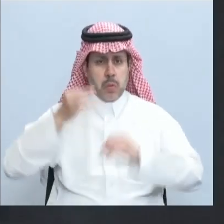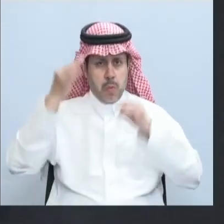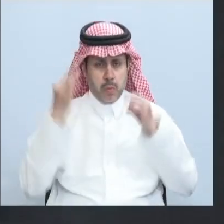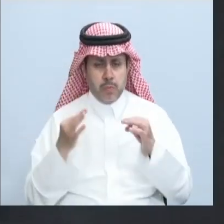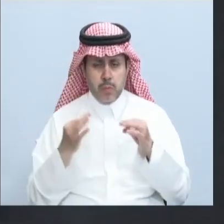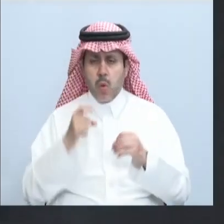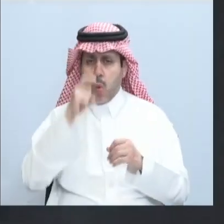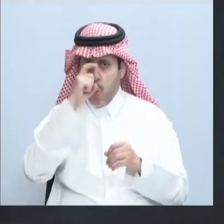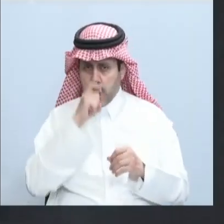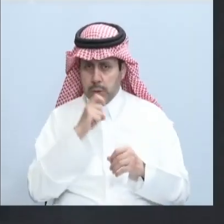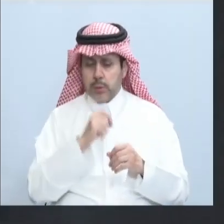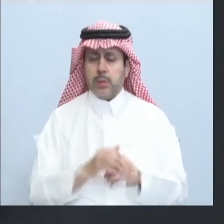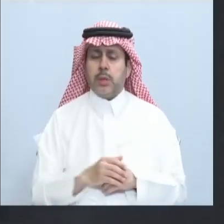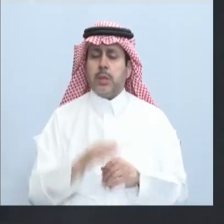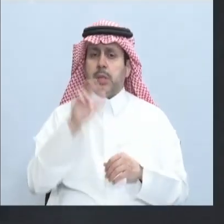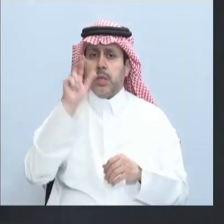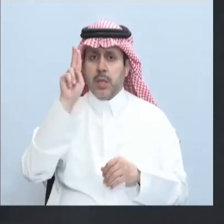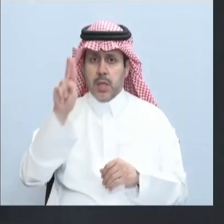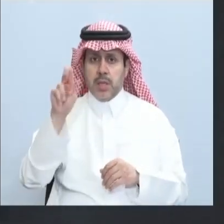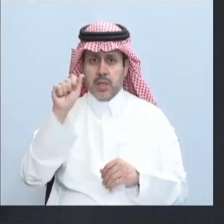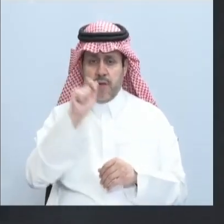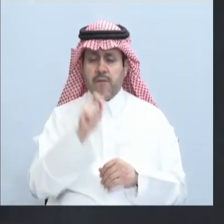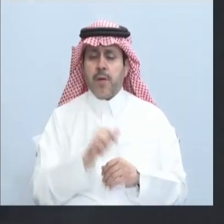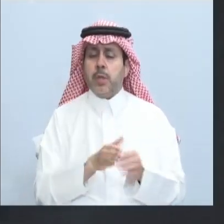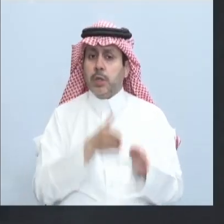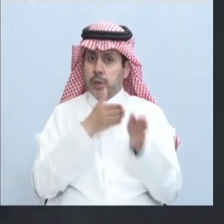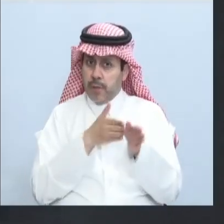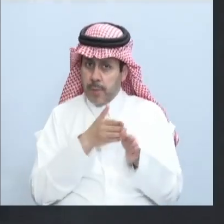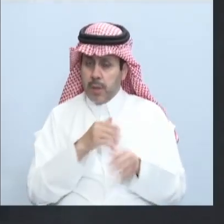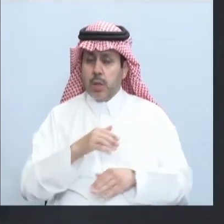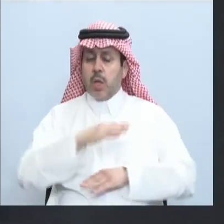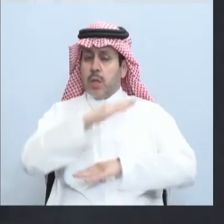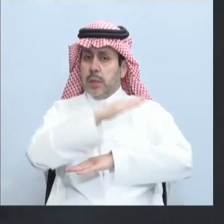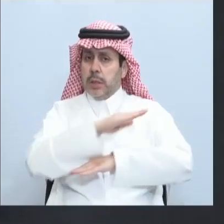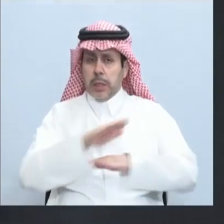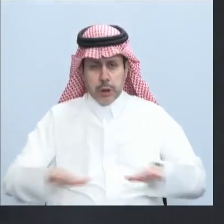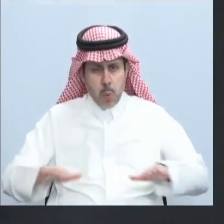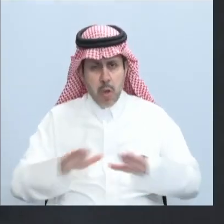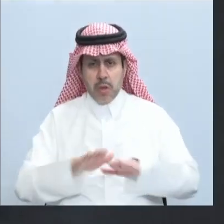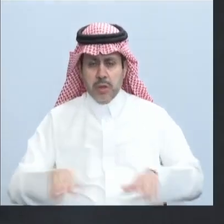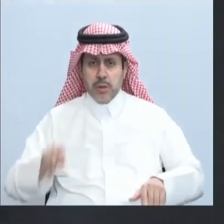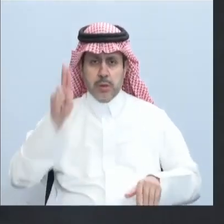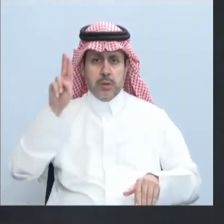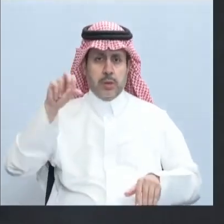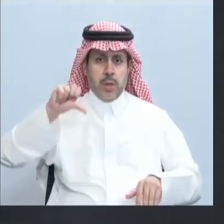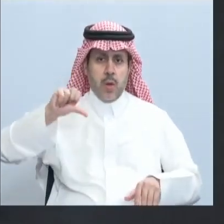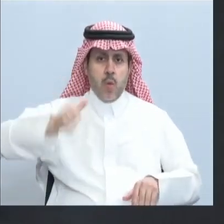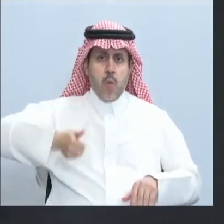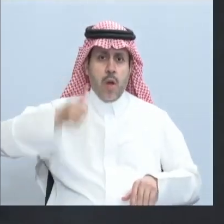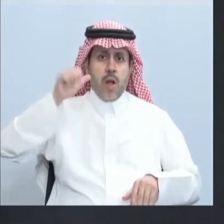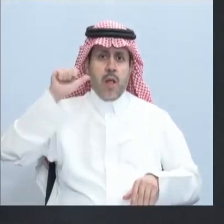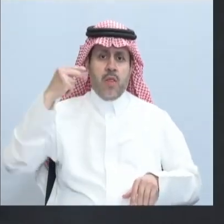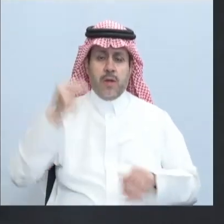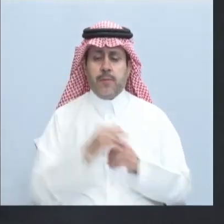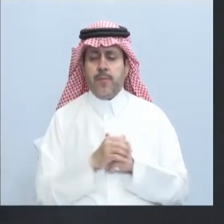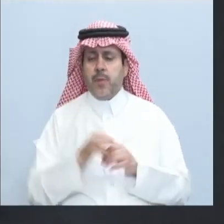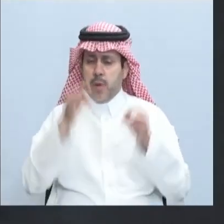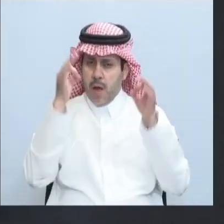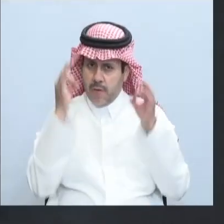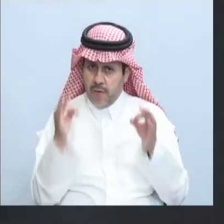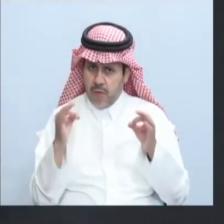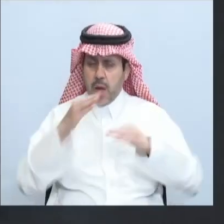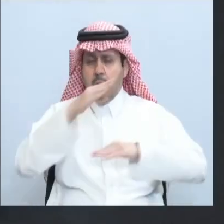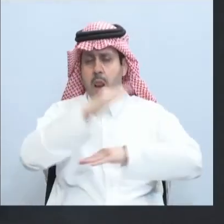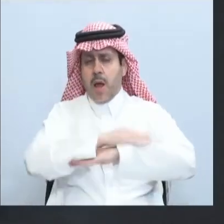ان نتصف بها من الاخلاق الحميده النبيله ما هي خلق ماذا مما تستنبط من هذا الحديث